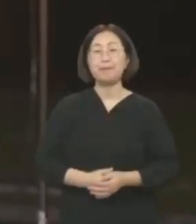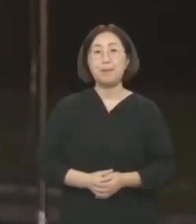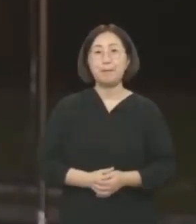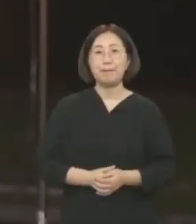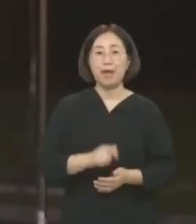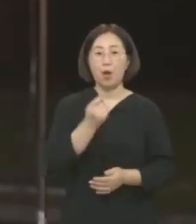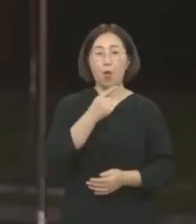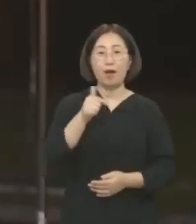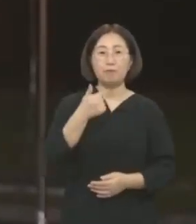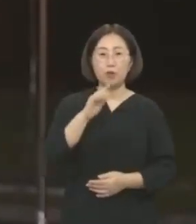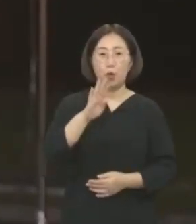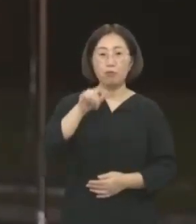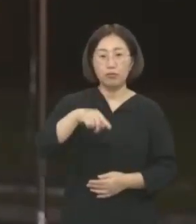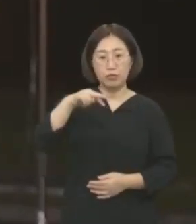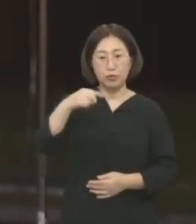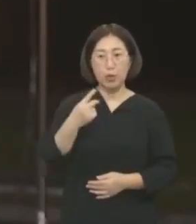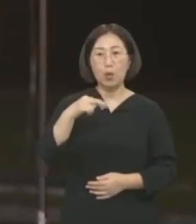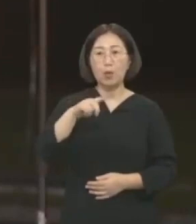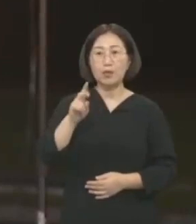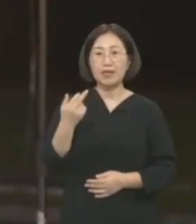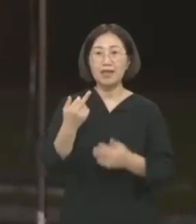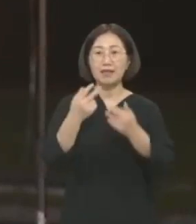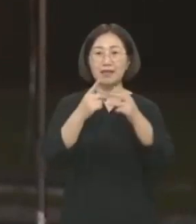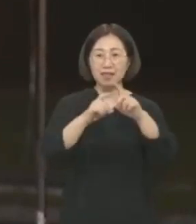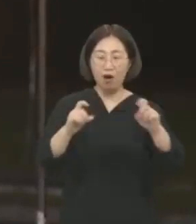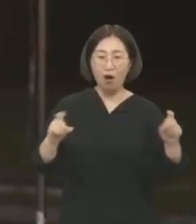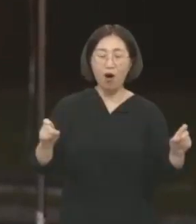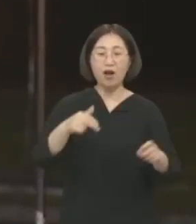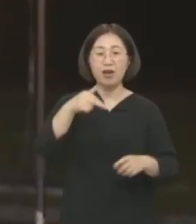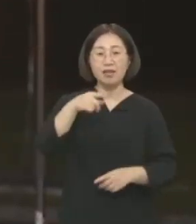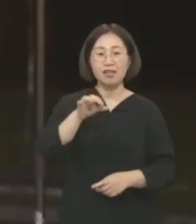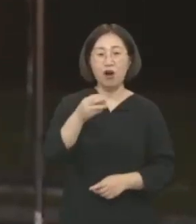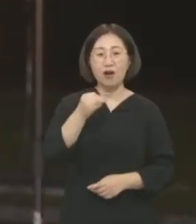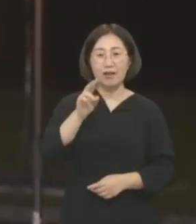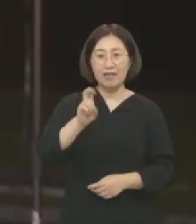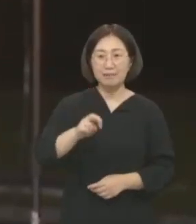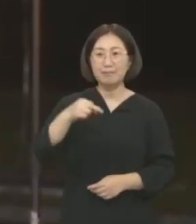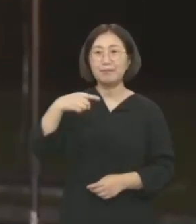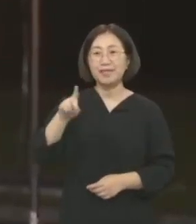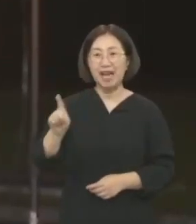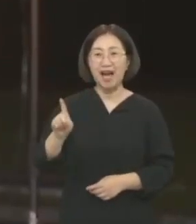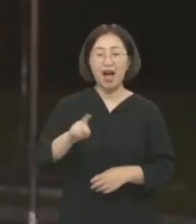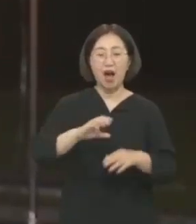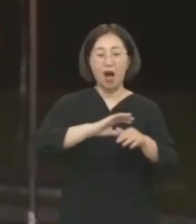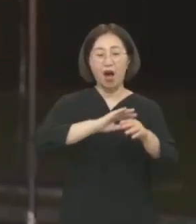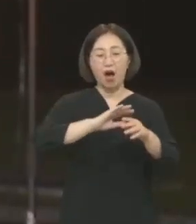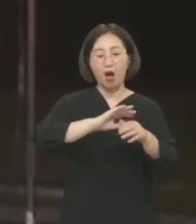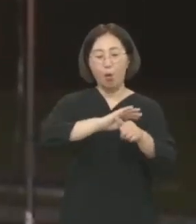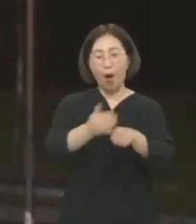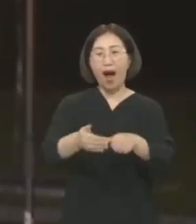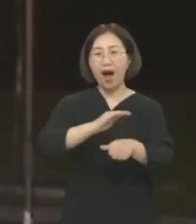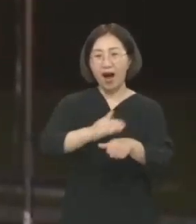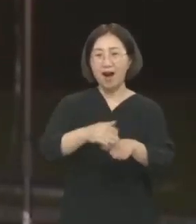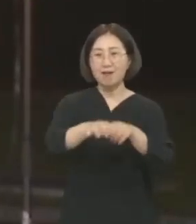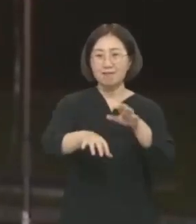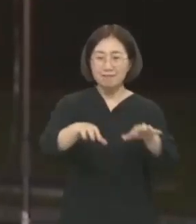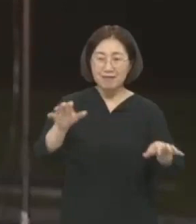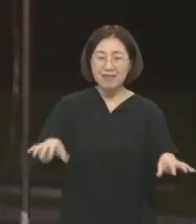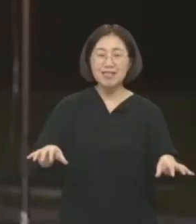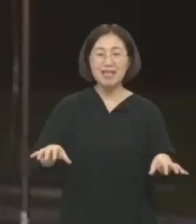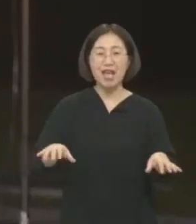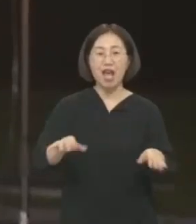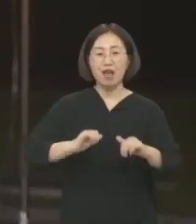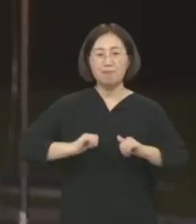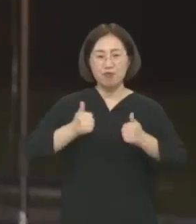관봉리 유적과 부소산성, 그리고 정림사지, 나성과 부여 왕릉원 등 부여만이 간직한